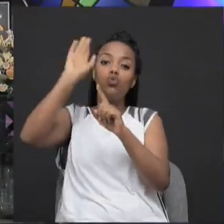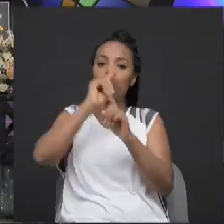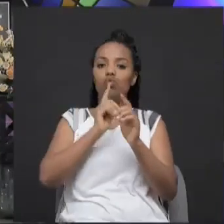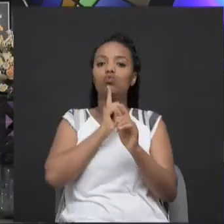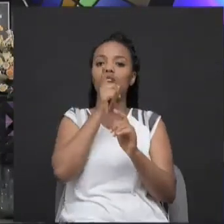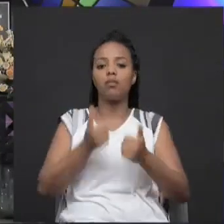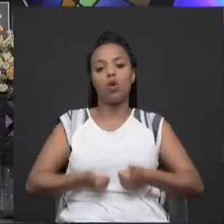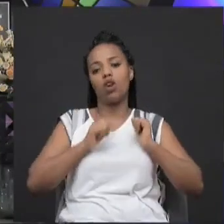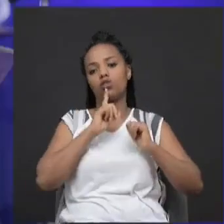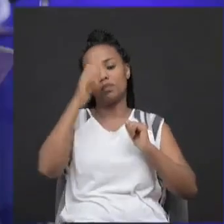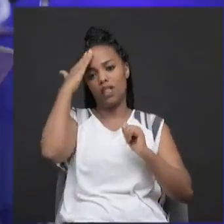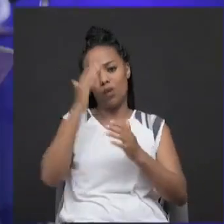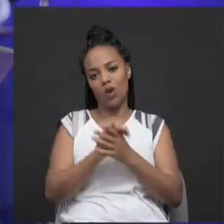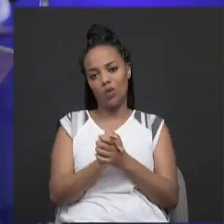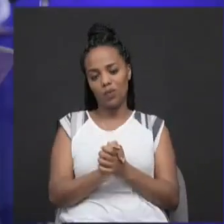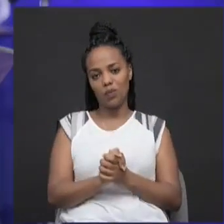የምንታወቀው።